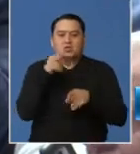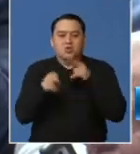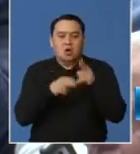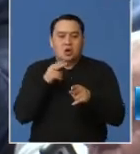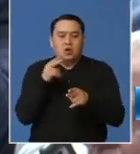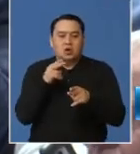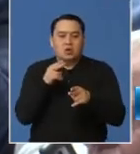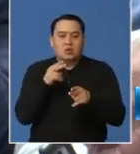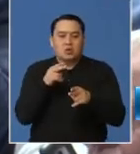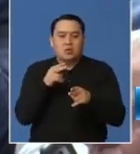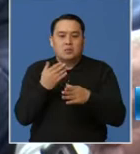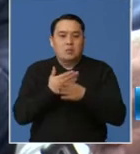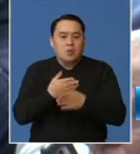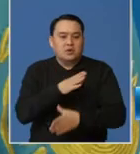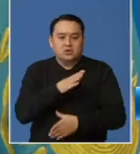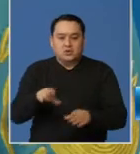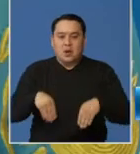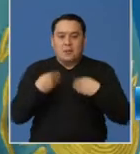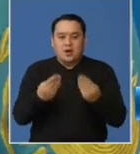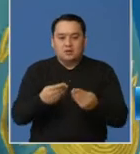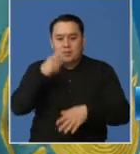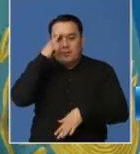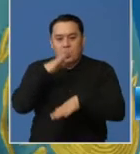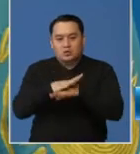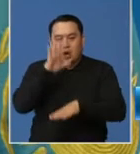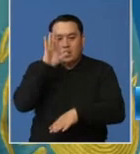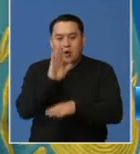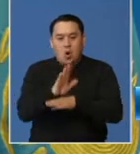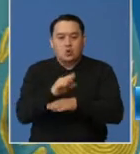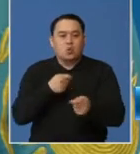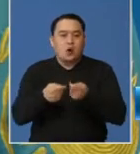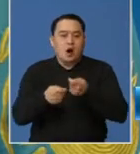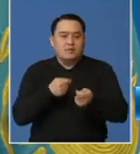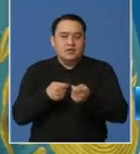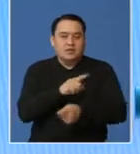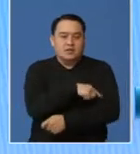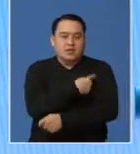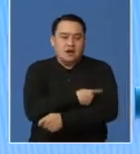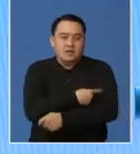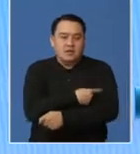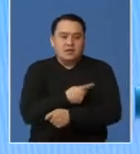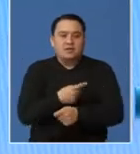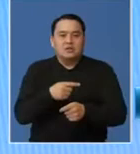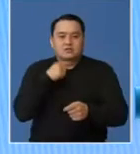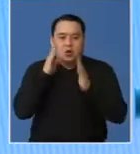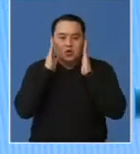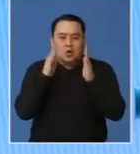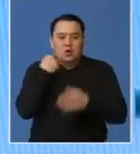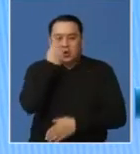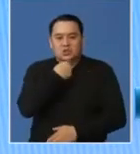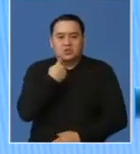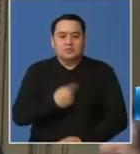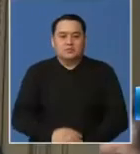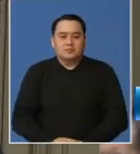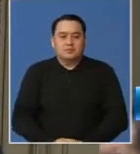что работодатель не оказал ему помощь. Амандык Баталов поручил акиму города и руководителю здравоохранения взять ситуацию на личный